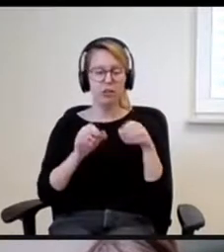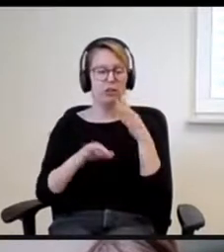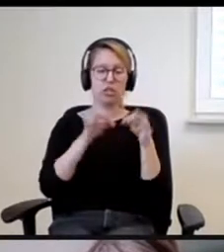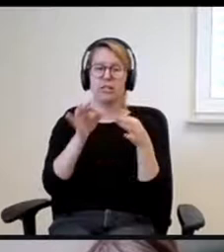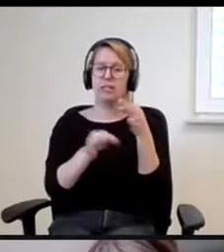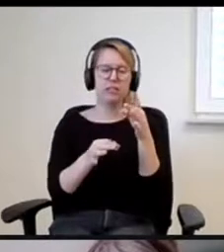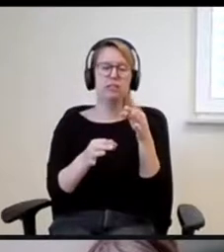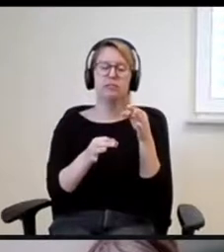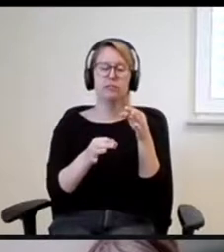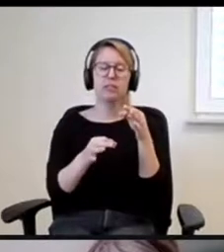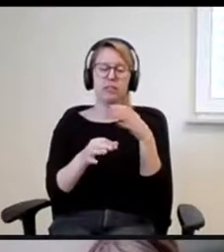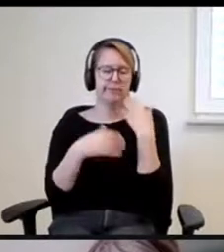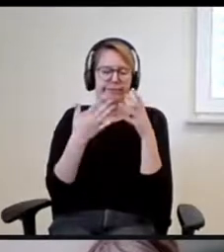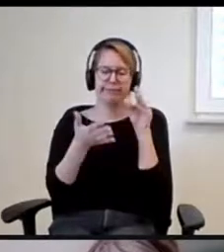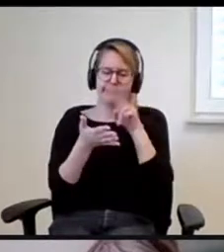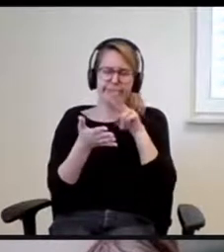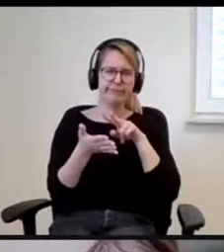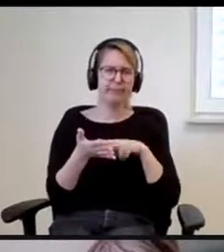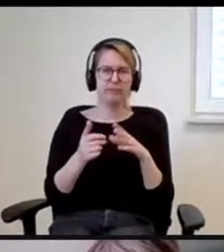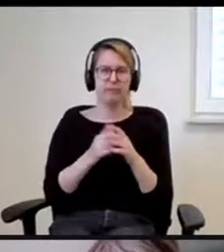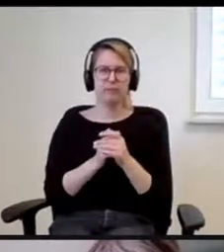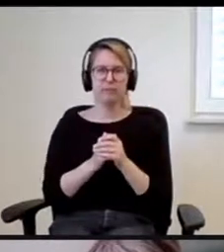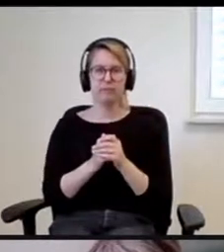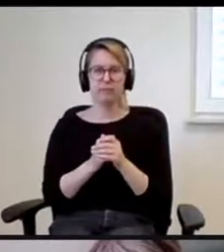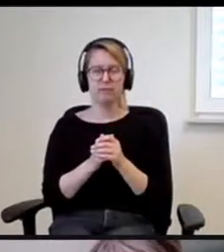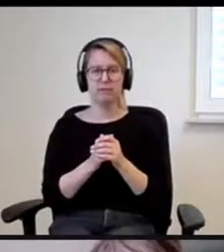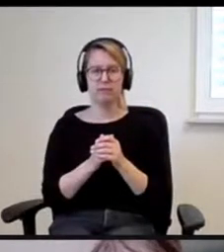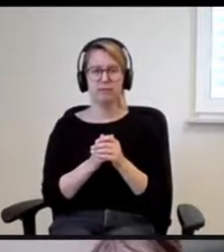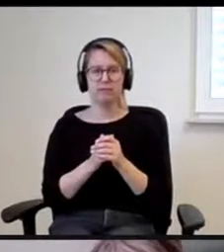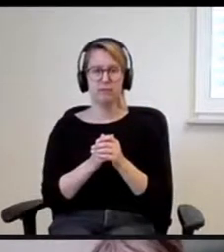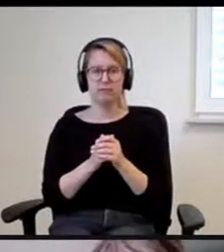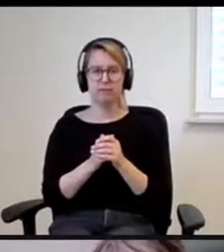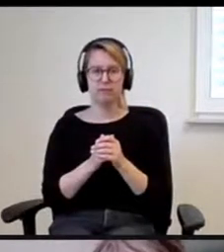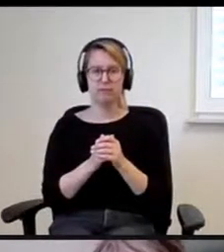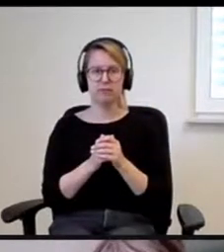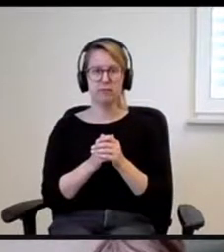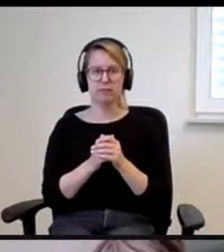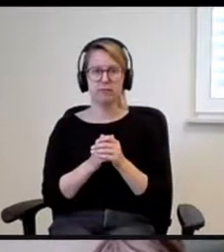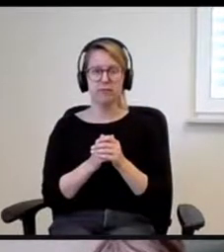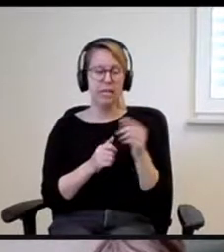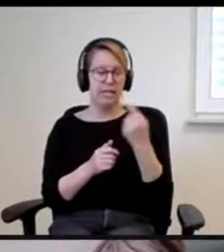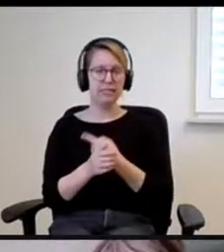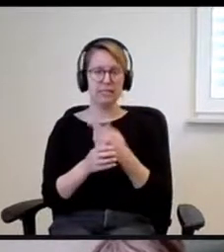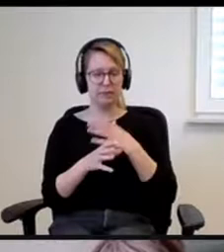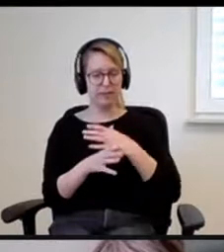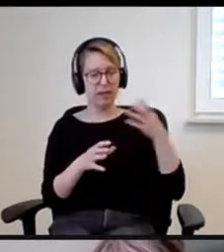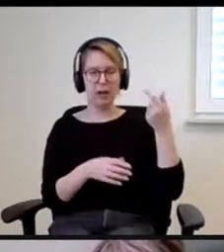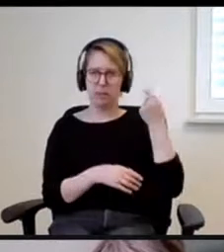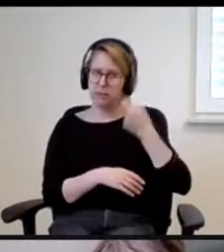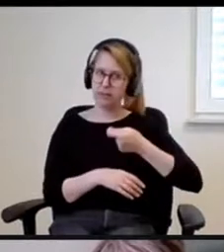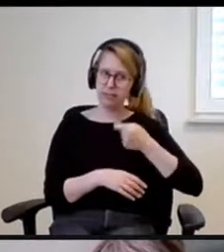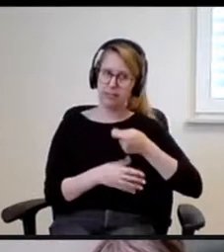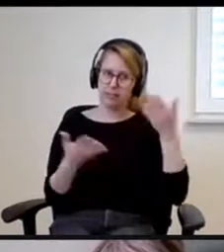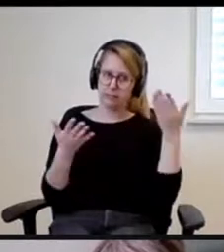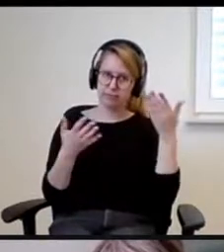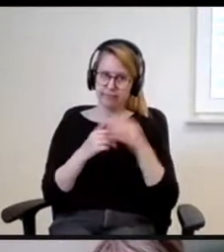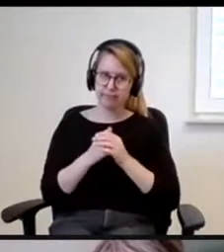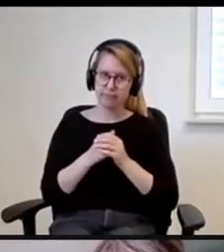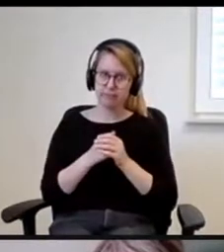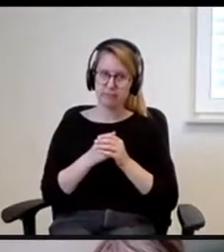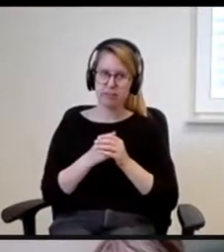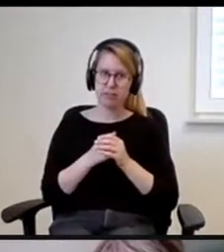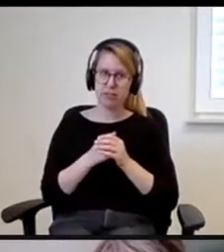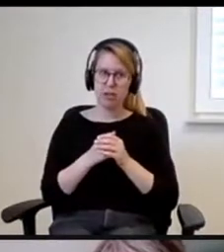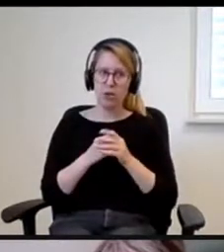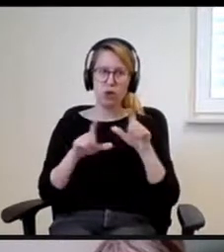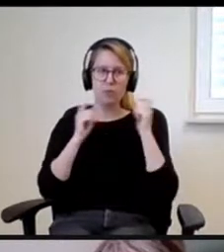me permets, j'étais pendant longtemps président à Luxembourg de la Commission des affaires étrangères et du développement et de la coopération. Dans